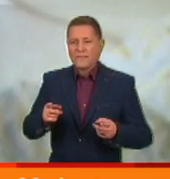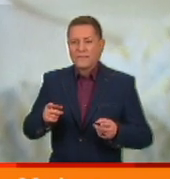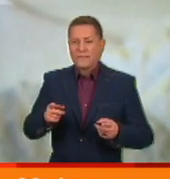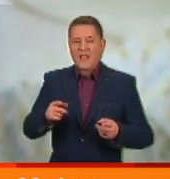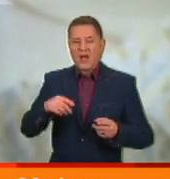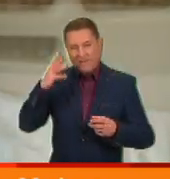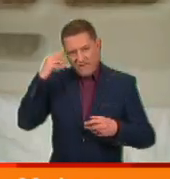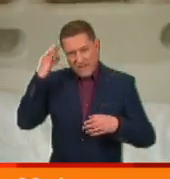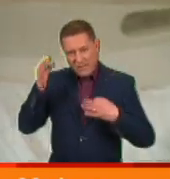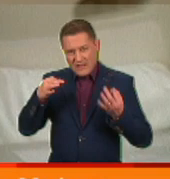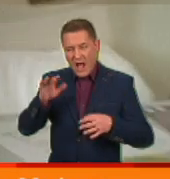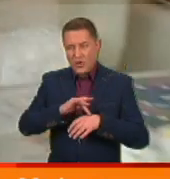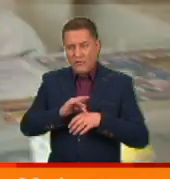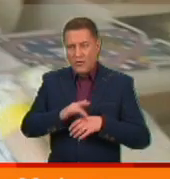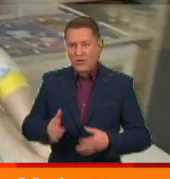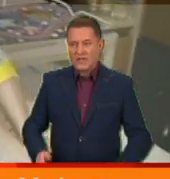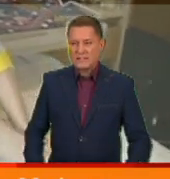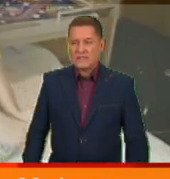випадає